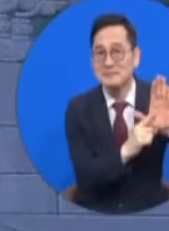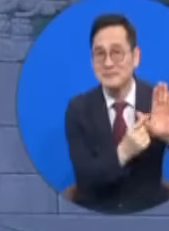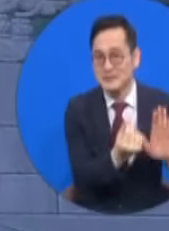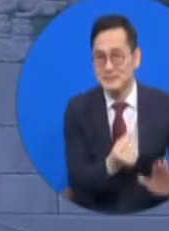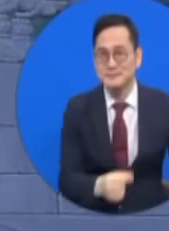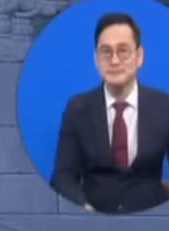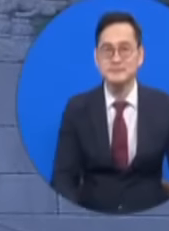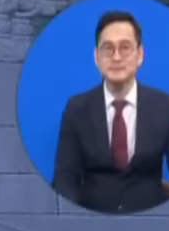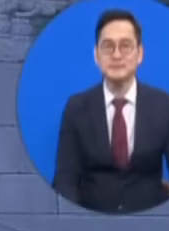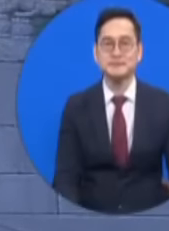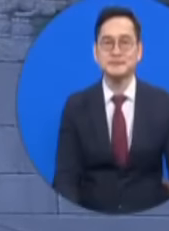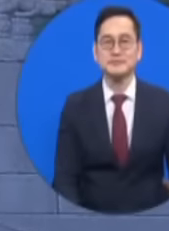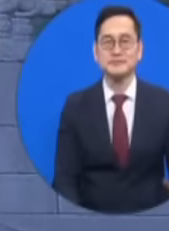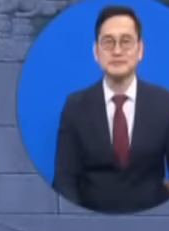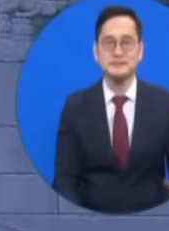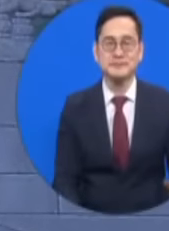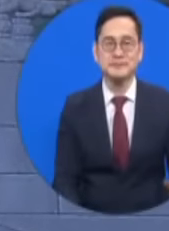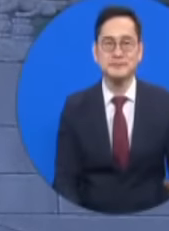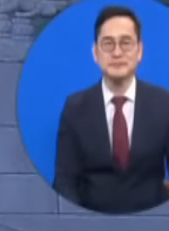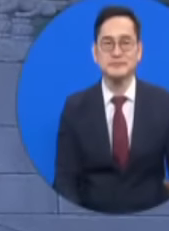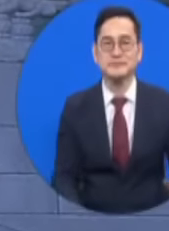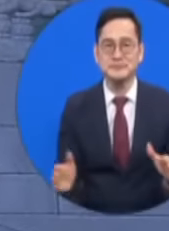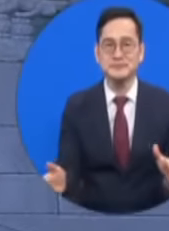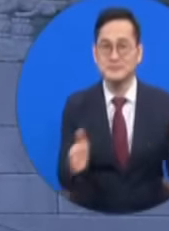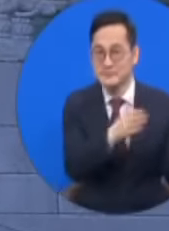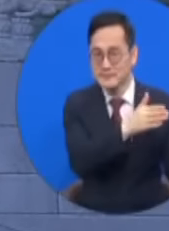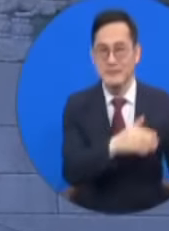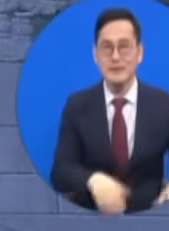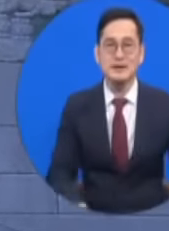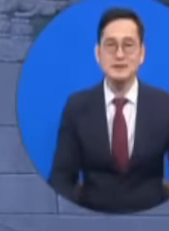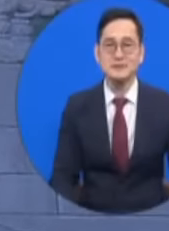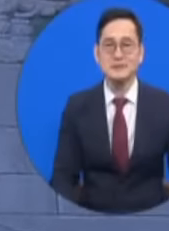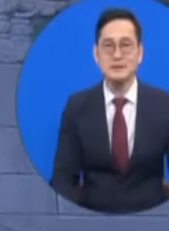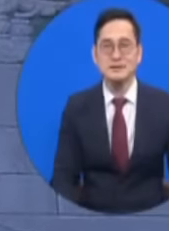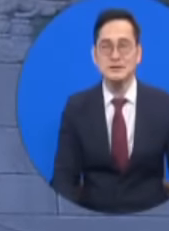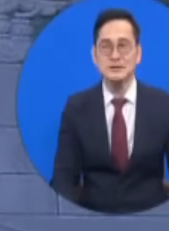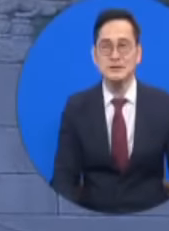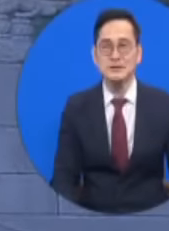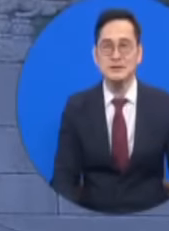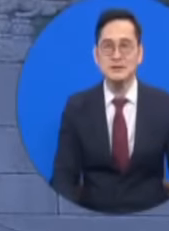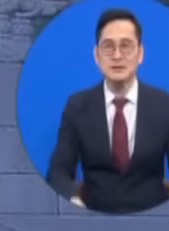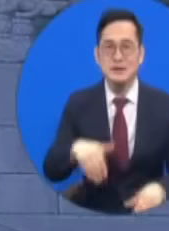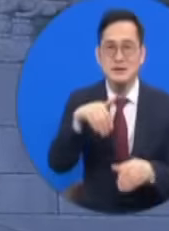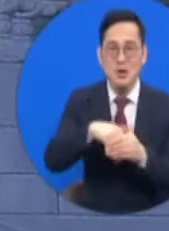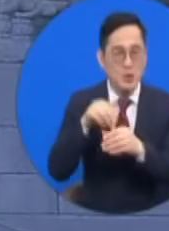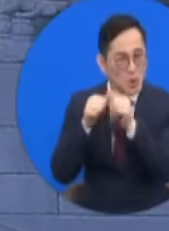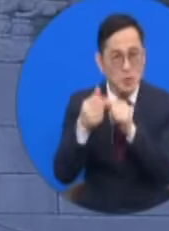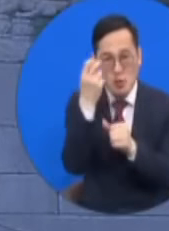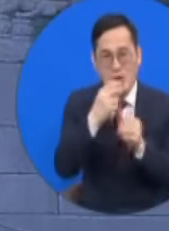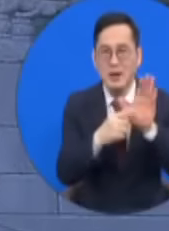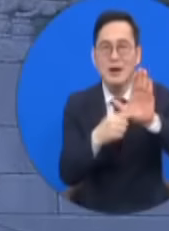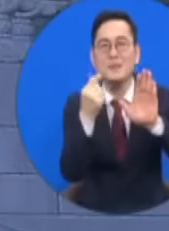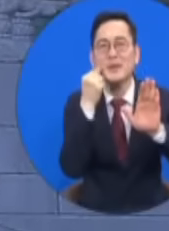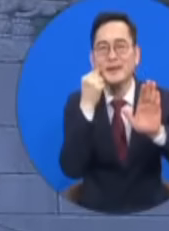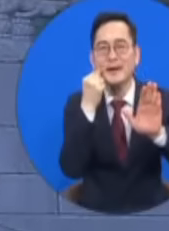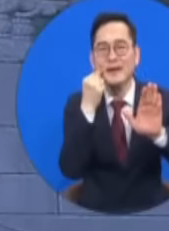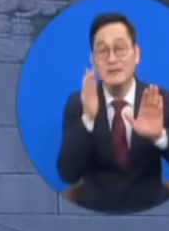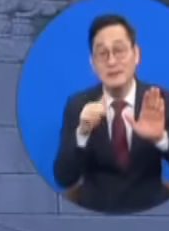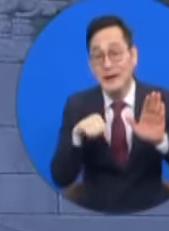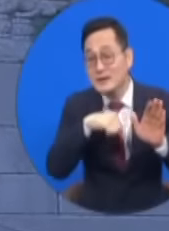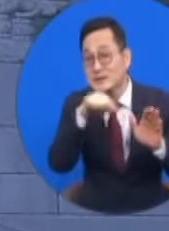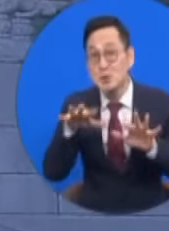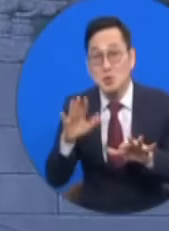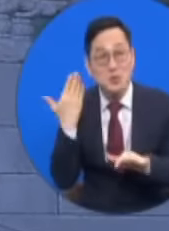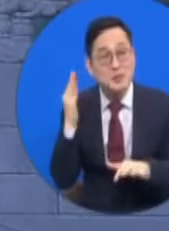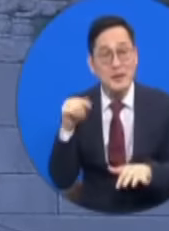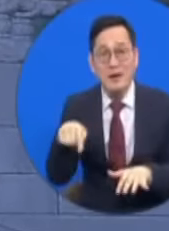이번엔 본격적인 선거 쟁점 얘기해보겠습니다. 선거 여론조사 공표 금지 기간 중에 하나의 변수는 분명 막말일 겁니다. 그